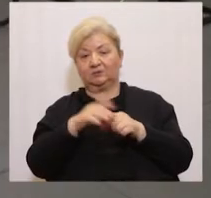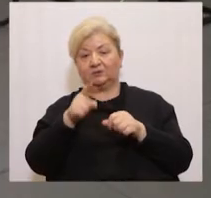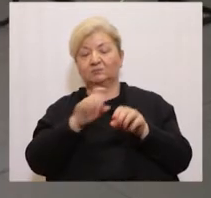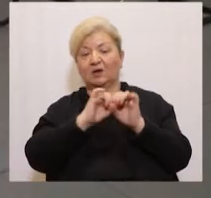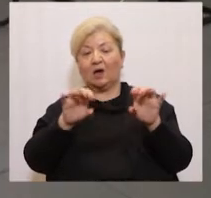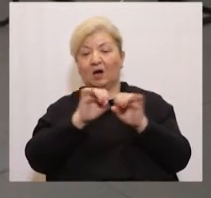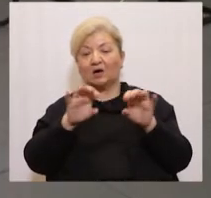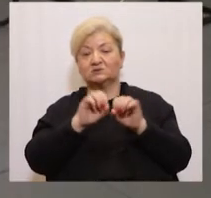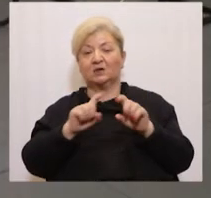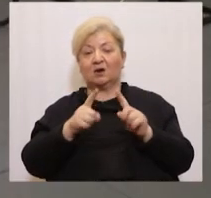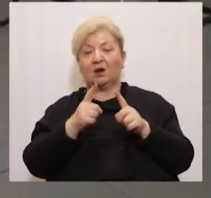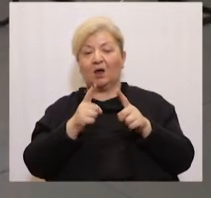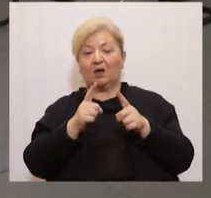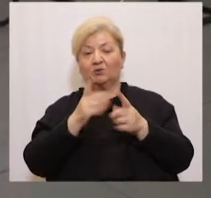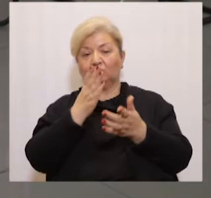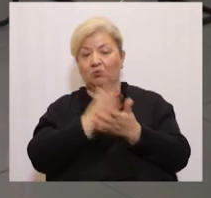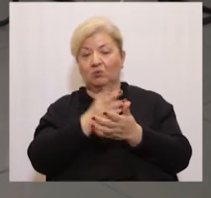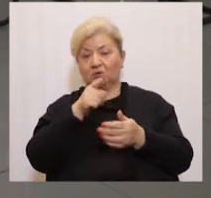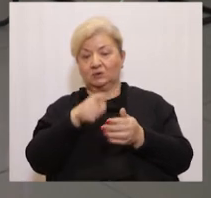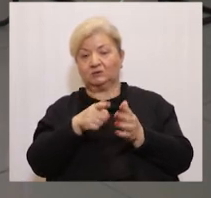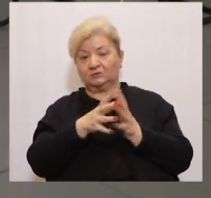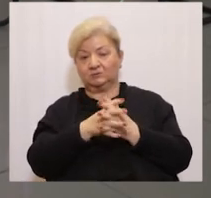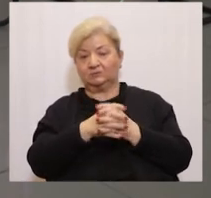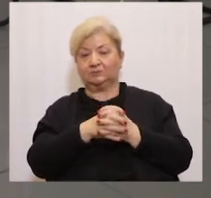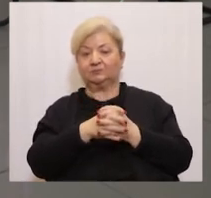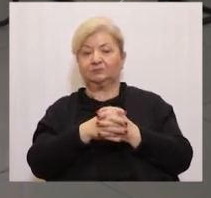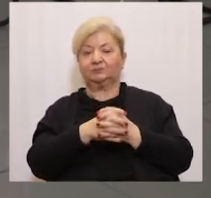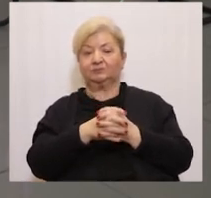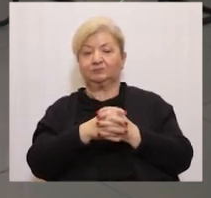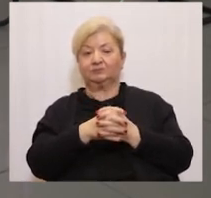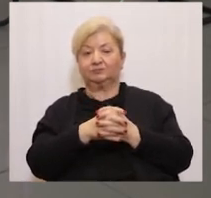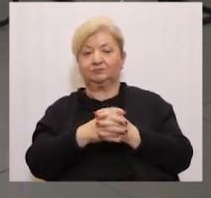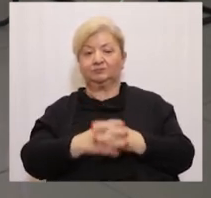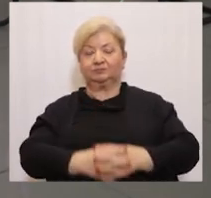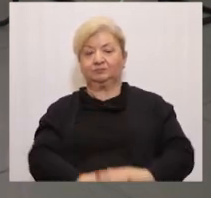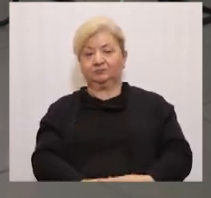იმის ახსნაზე, თუ რატო ხდება ეს ასე.